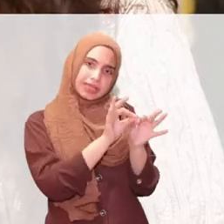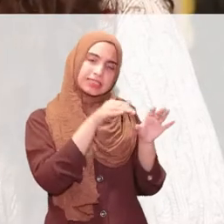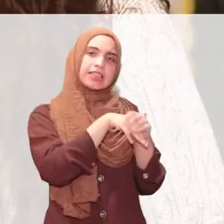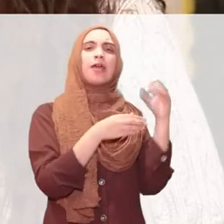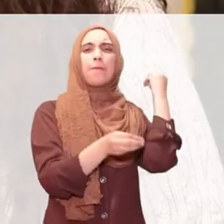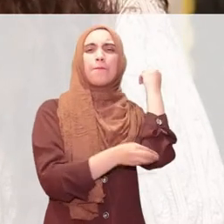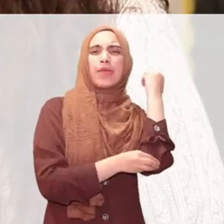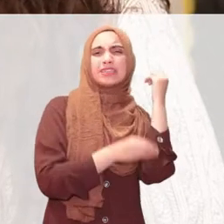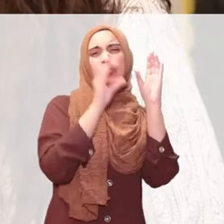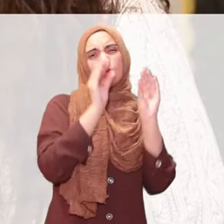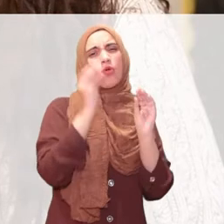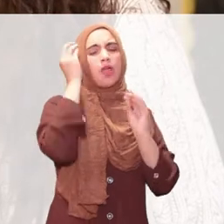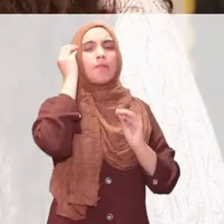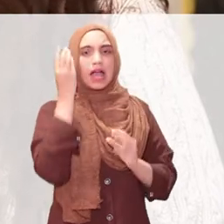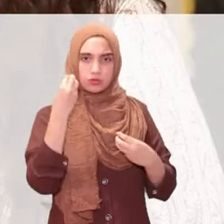इंडियन